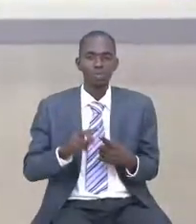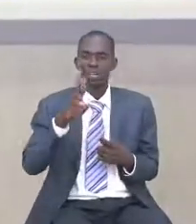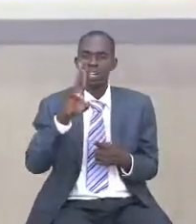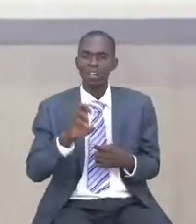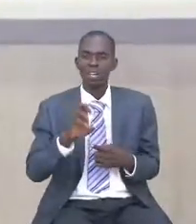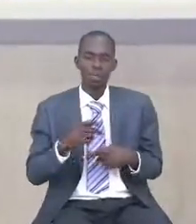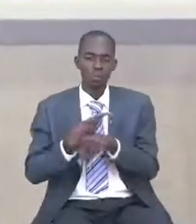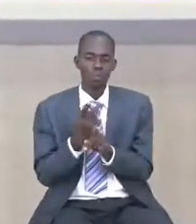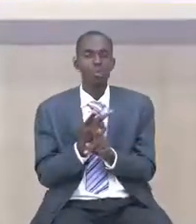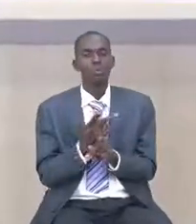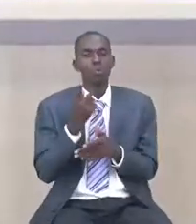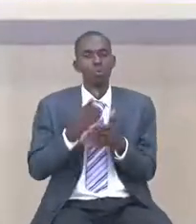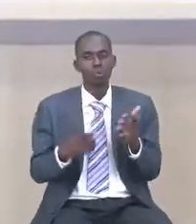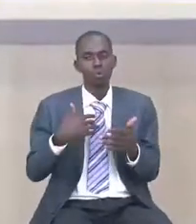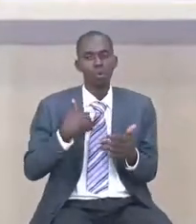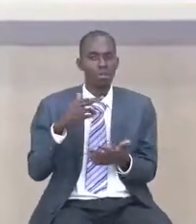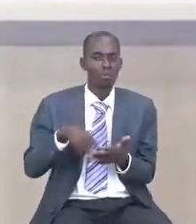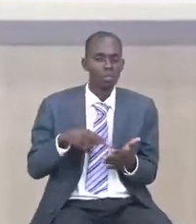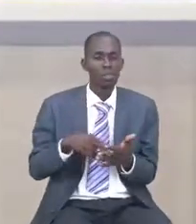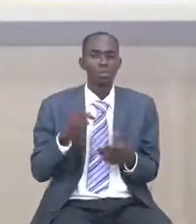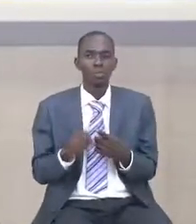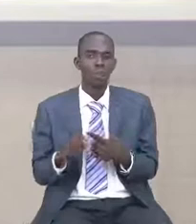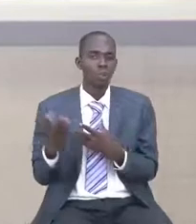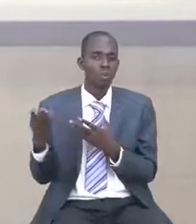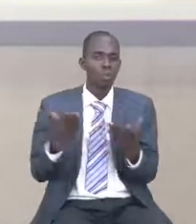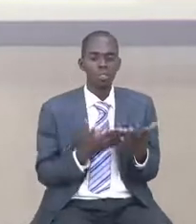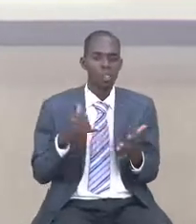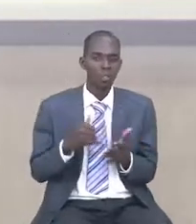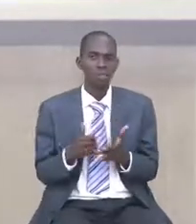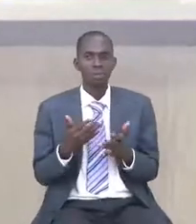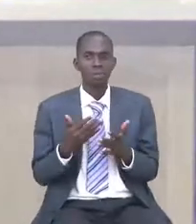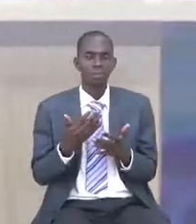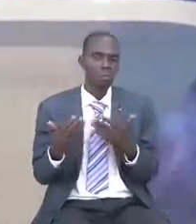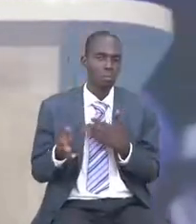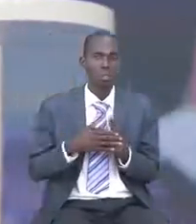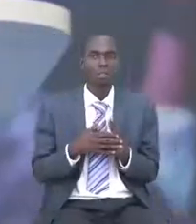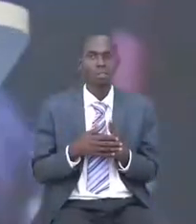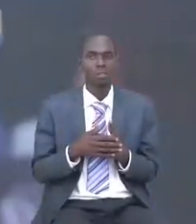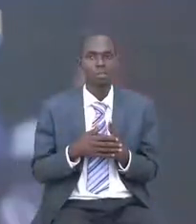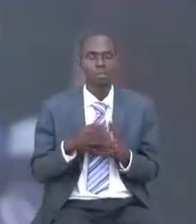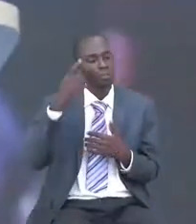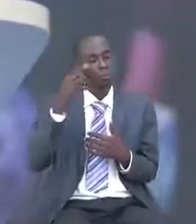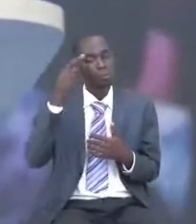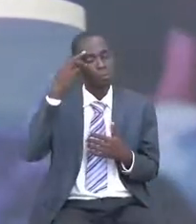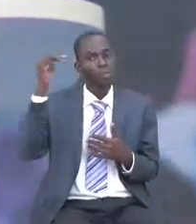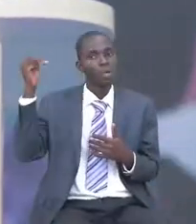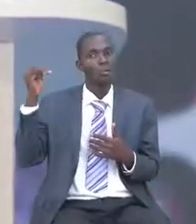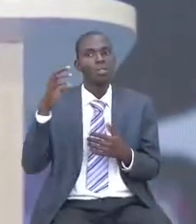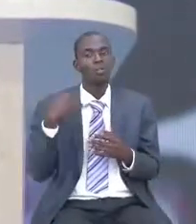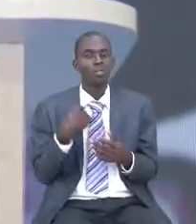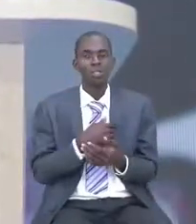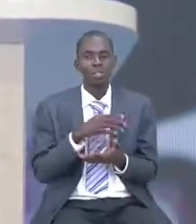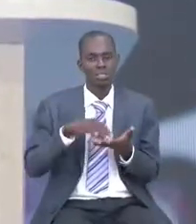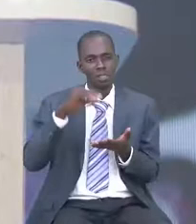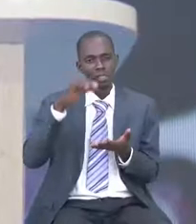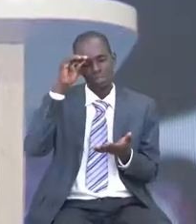pour reproduire. Pour reproduire ce que nous avons appris, lu, pour remettre ça sur papier, pour noter ça,